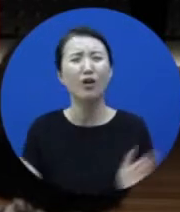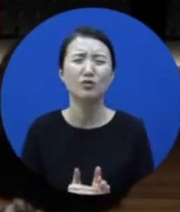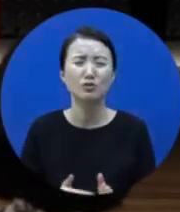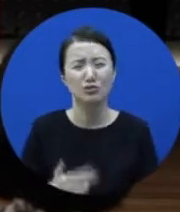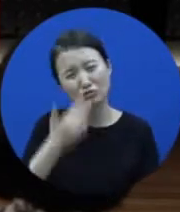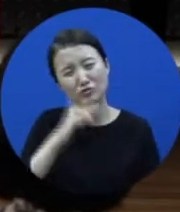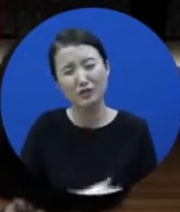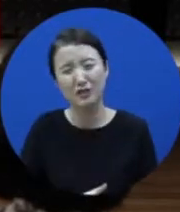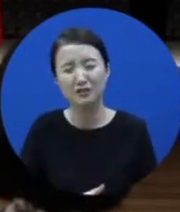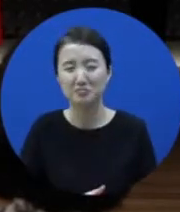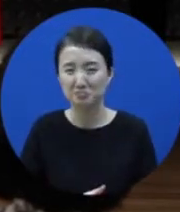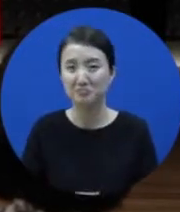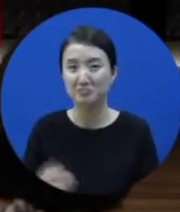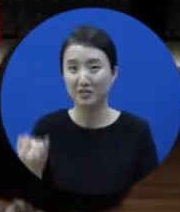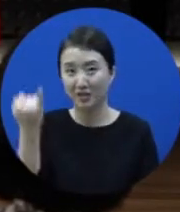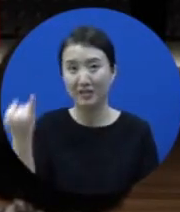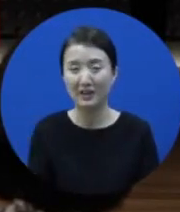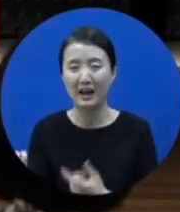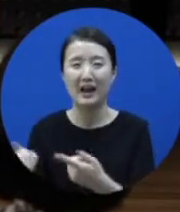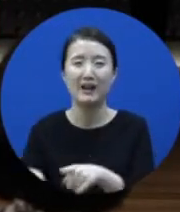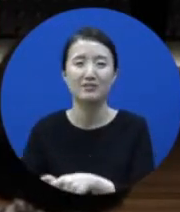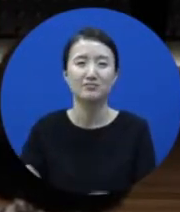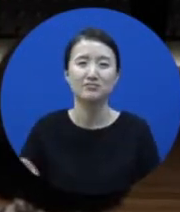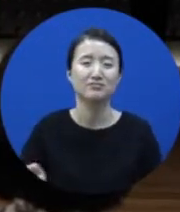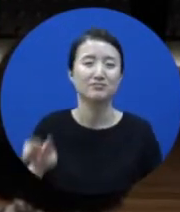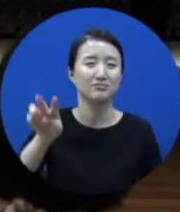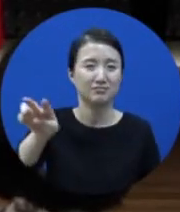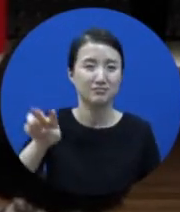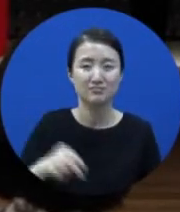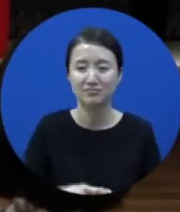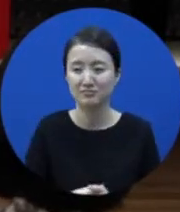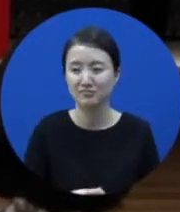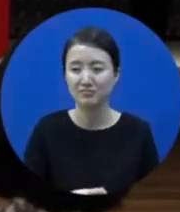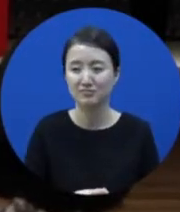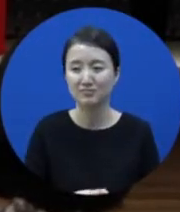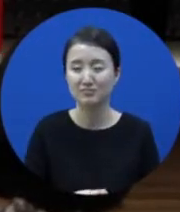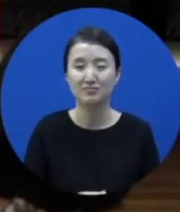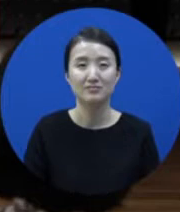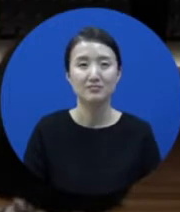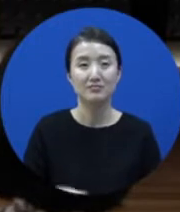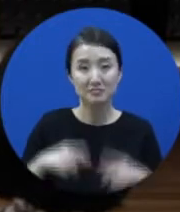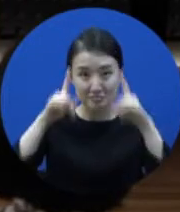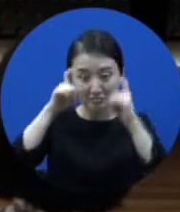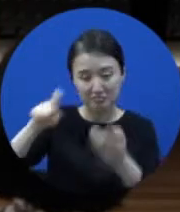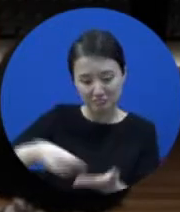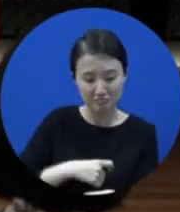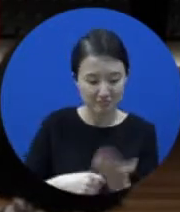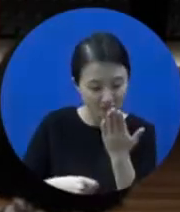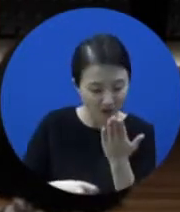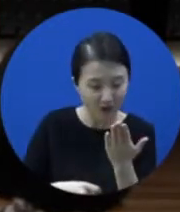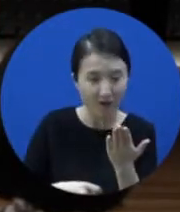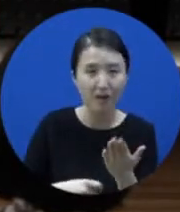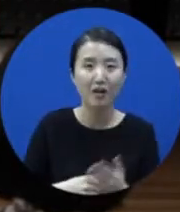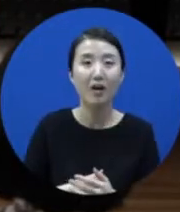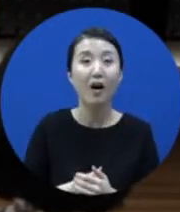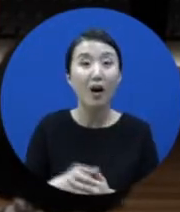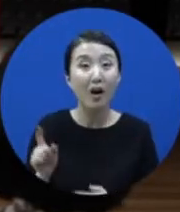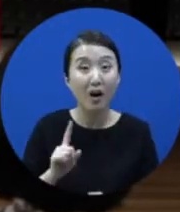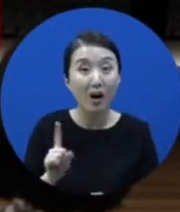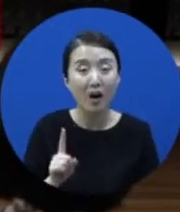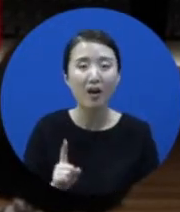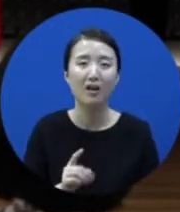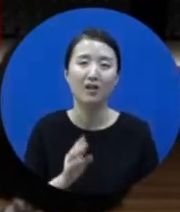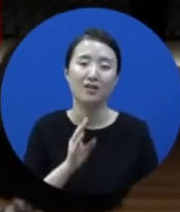봤더니 어느 음식점에서 이게 트렁크를 들고 줄을 서 있는 거예요. 그런데 그 사진에